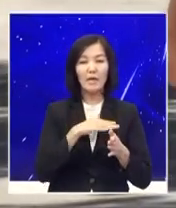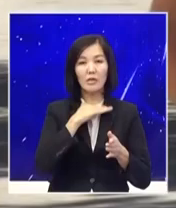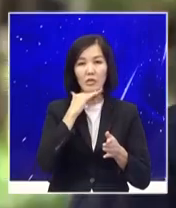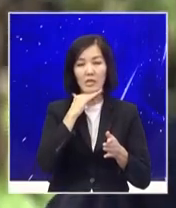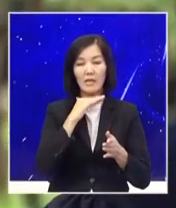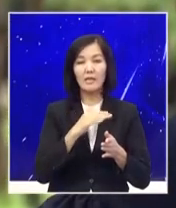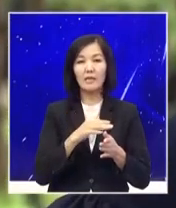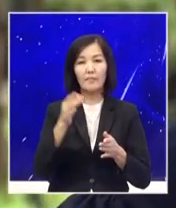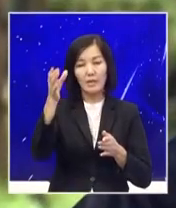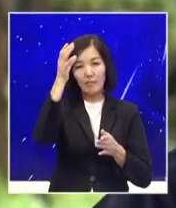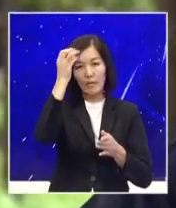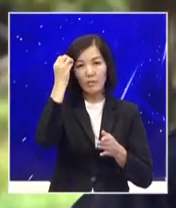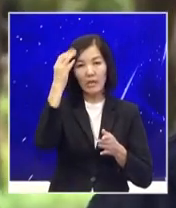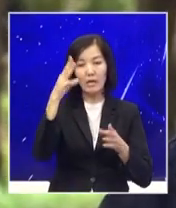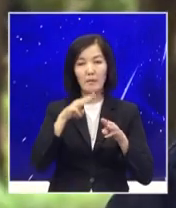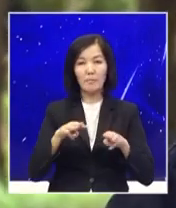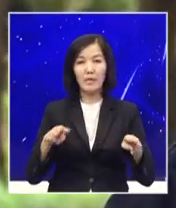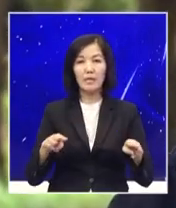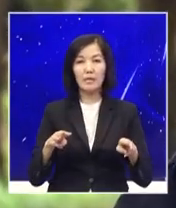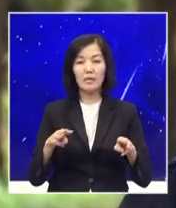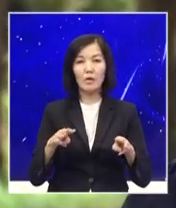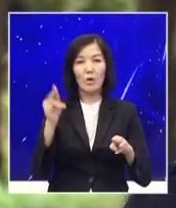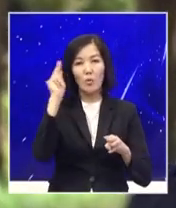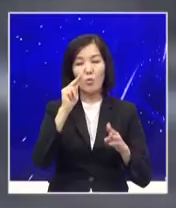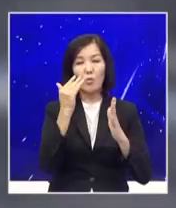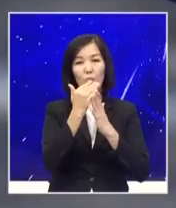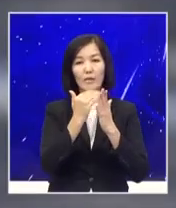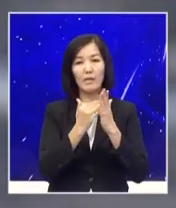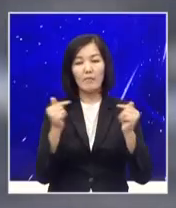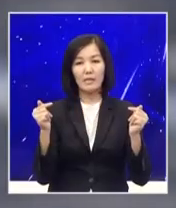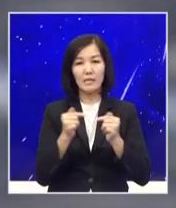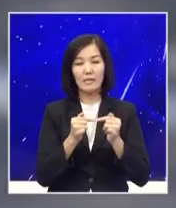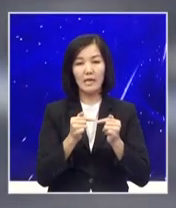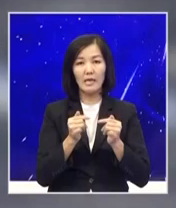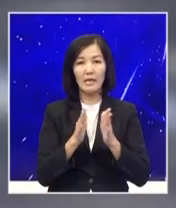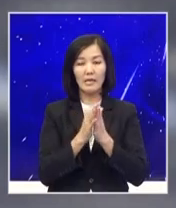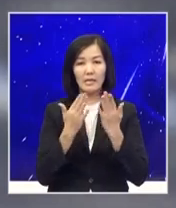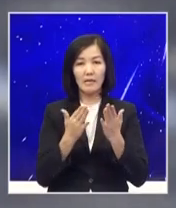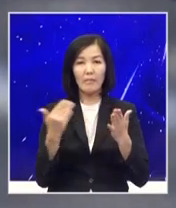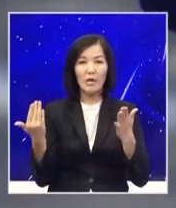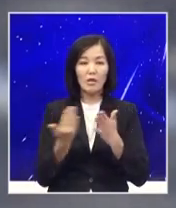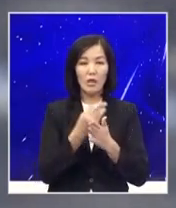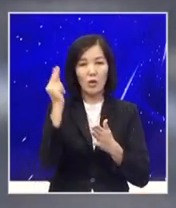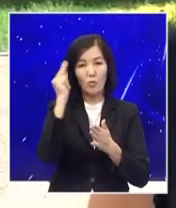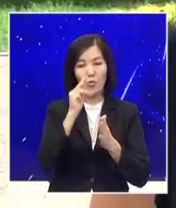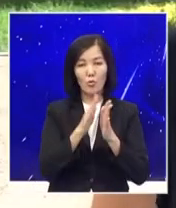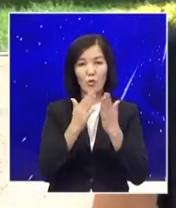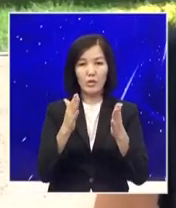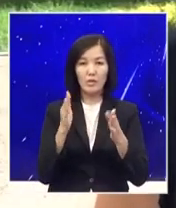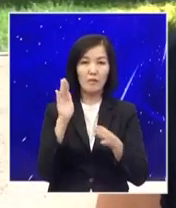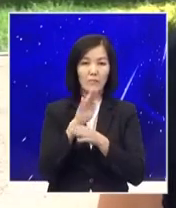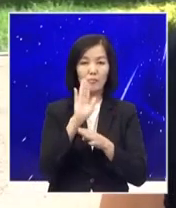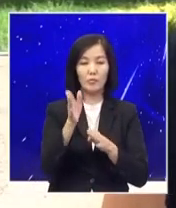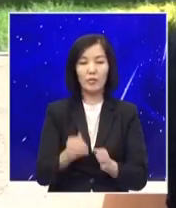жеткілікті. Білім және ғылым министрлігі бекіткен оқу бағдарламасына сай биылғы кітапхана қоры жаңа оқулықтармен толығып жатыр. Биылғы